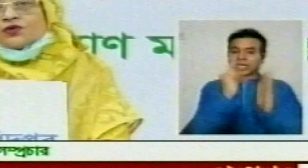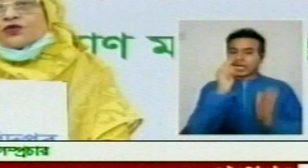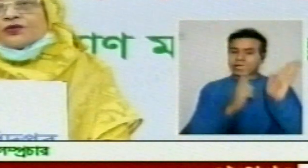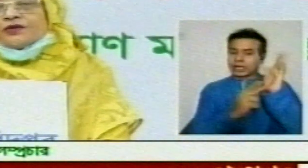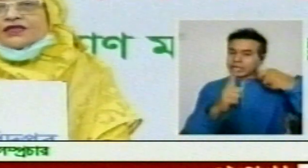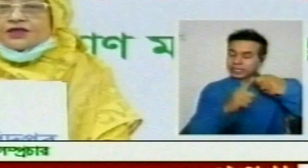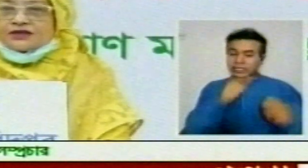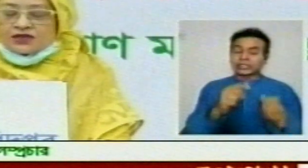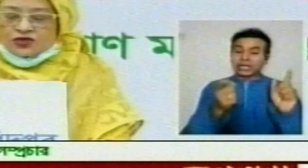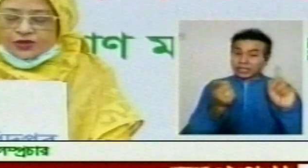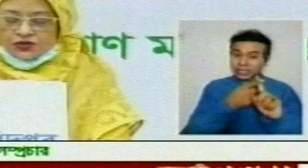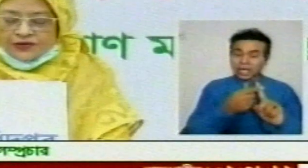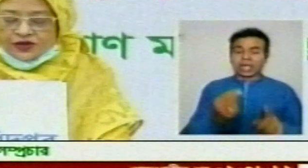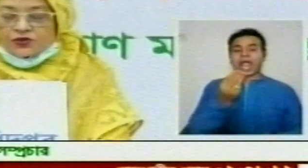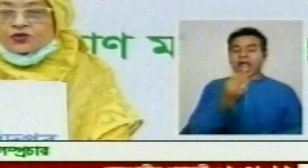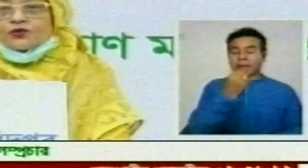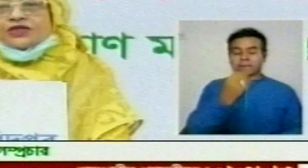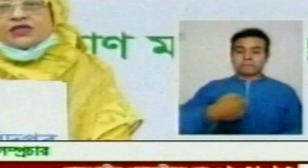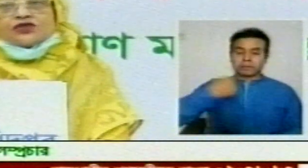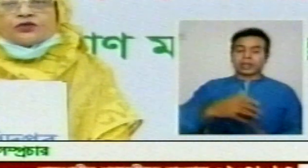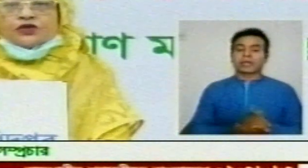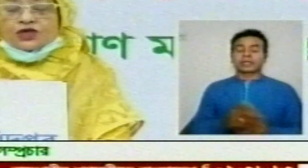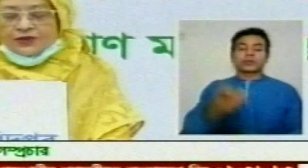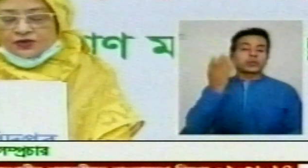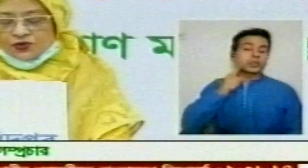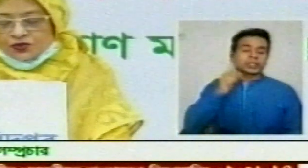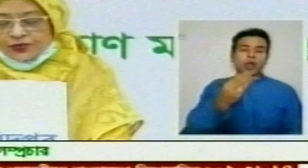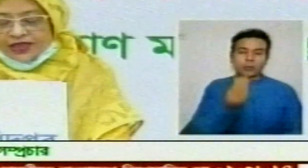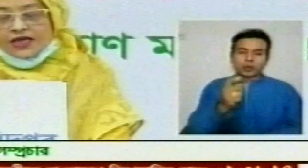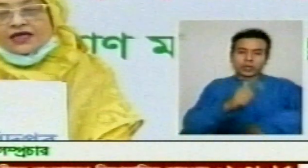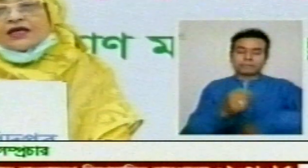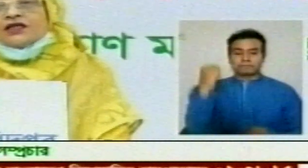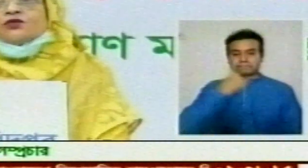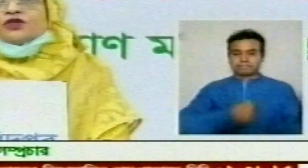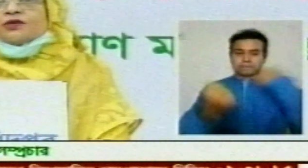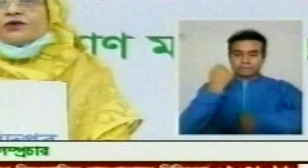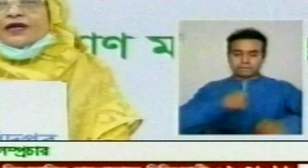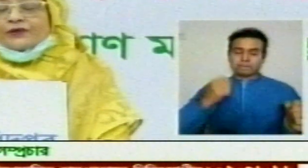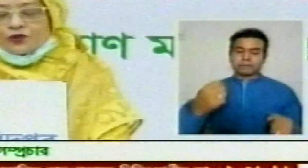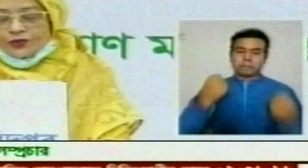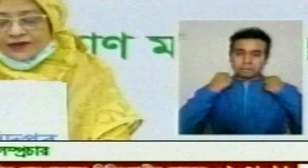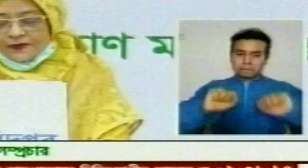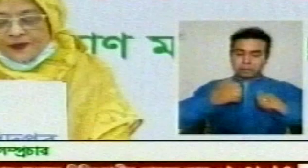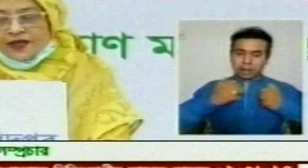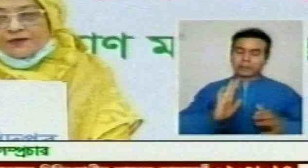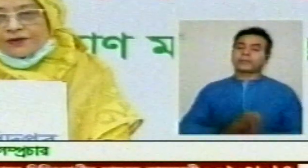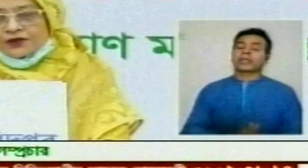খাবার গ্রহণ করবেন, ভিটামিন সি সমৃদ্ধ খাবার গ্রহণ করবেন, জিঙ্ক সমৃদ্ধ খাবার গ্রহণ করবেন, নিয়মিতভাবে ব্যায়াম